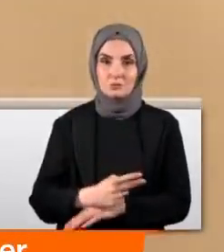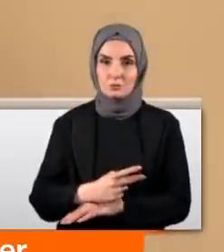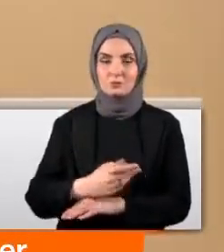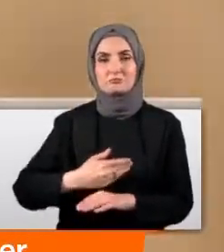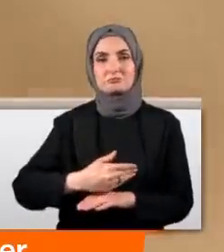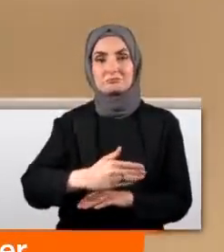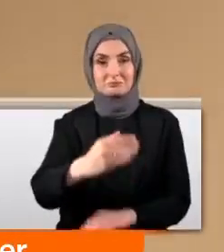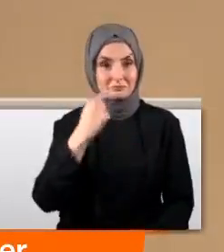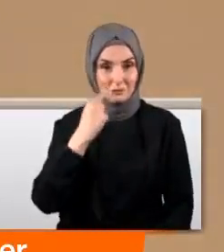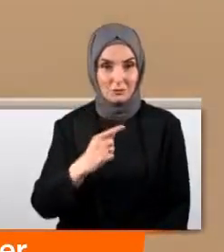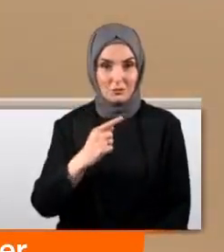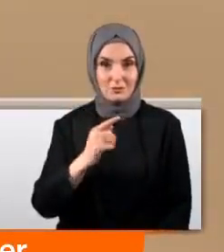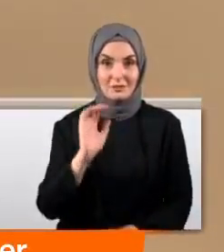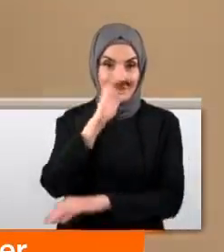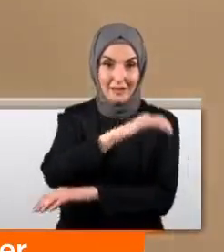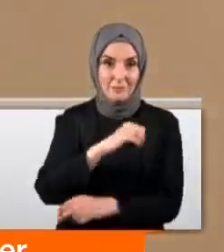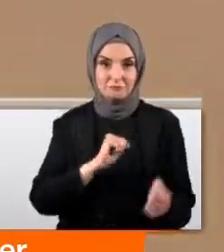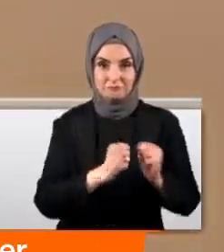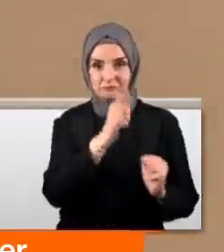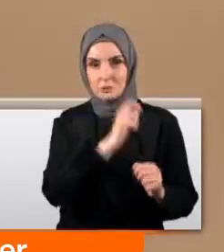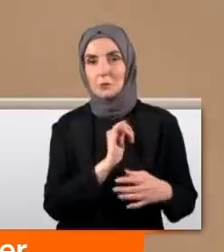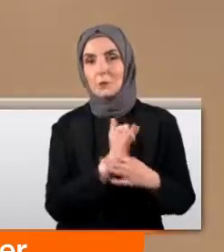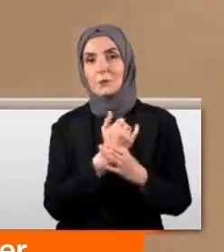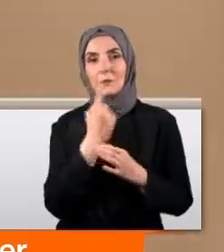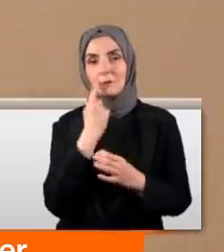operatörünün usta manevrasıyla böyle kurtarıldı.